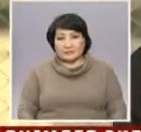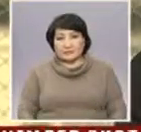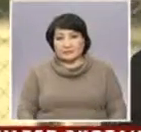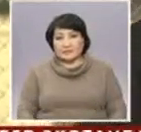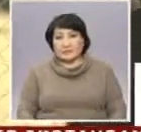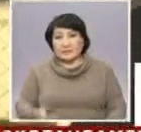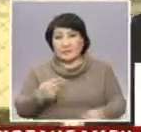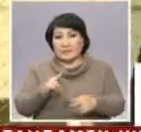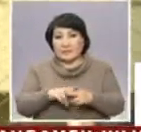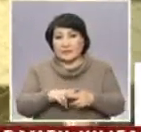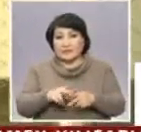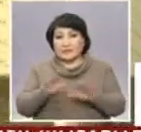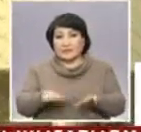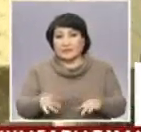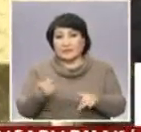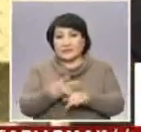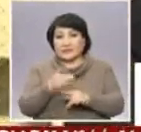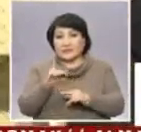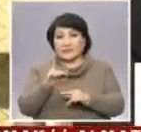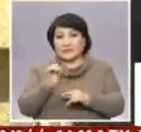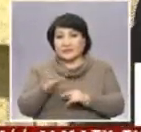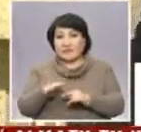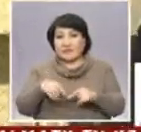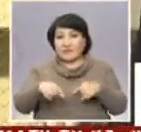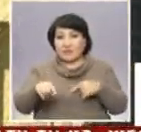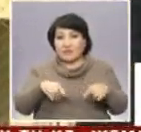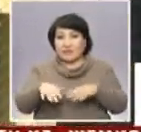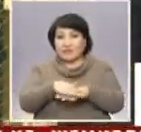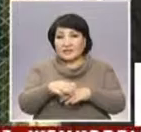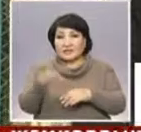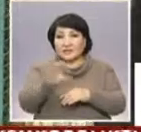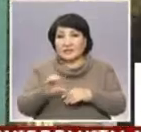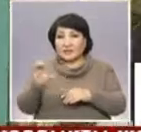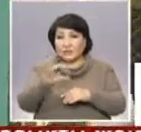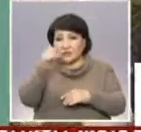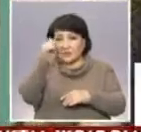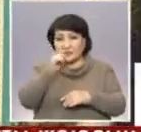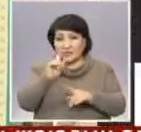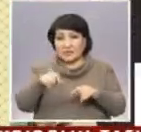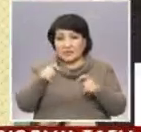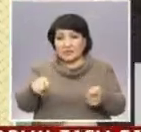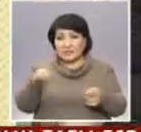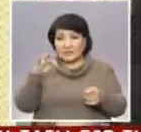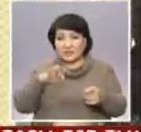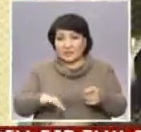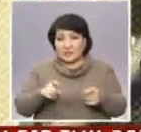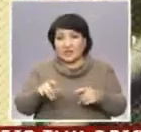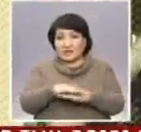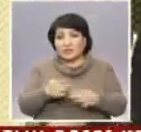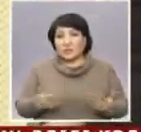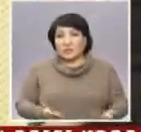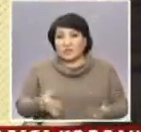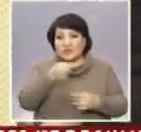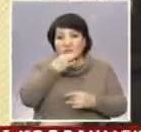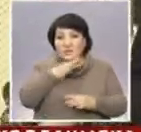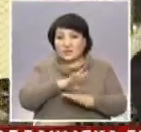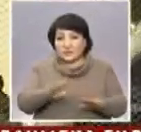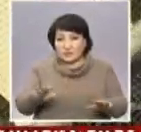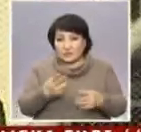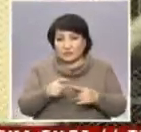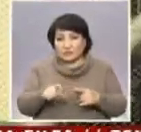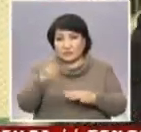Бұл премьера тұрғын үй кешеніндегі алғашқы футбол алаңы. Қыркүйек айында пайдалануға берілген нысан тұрғындарының көңілінен шықпапты. Жұрттың пікірінше,